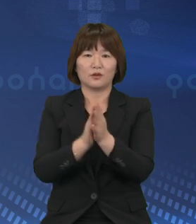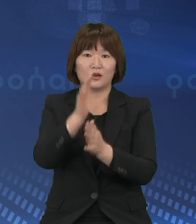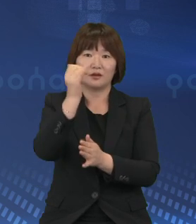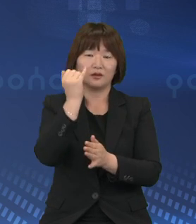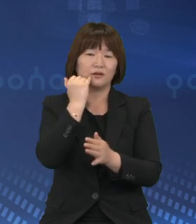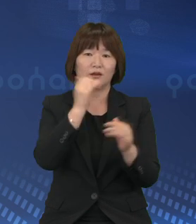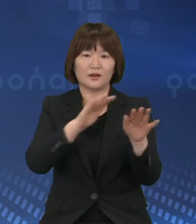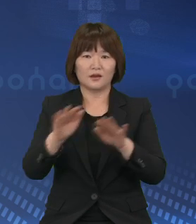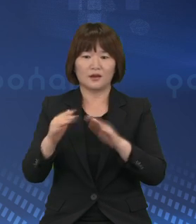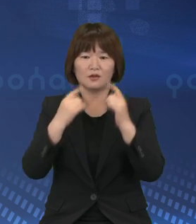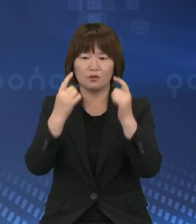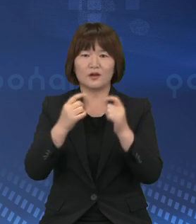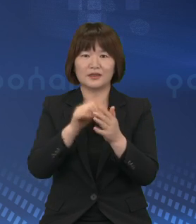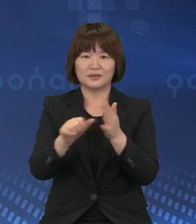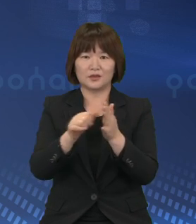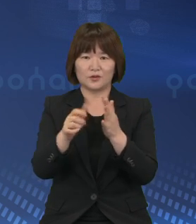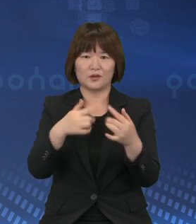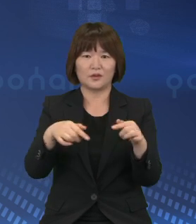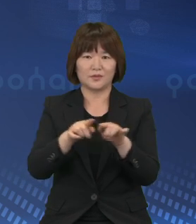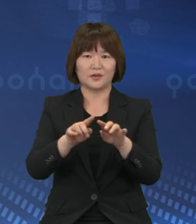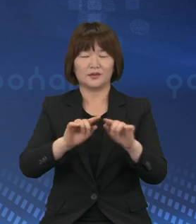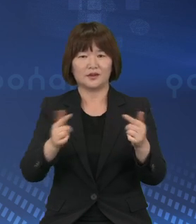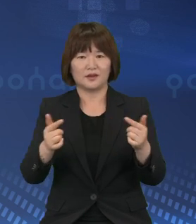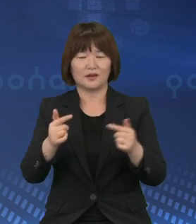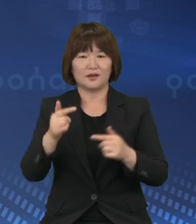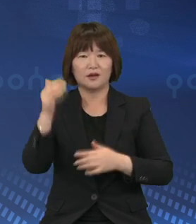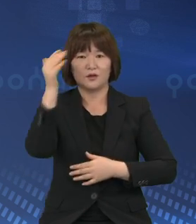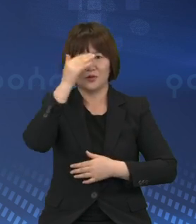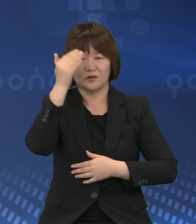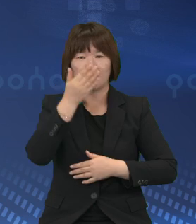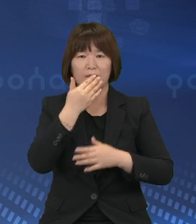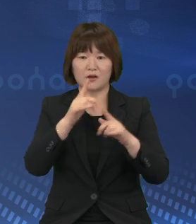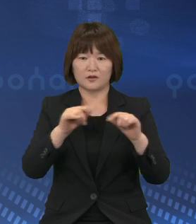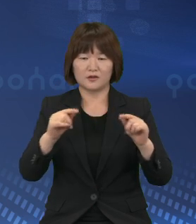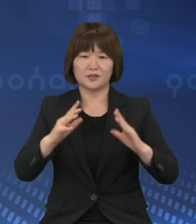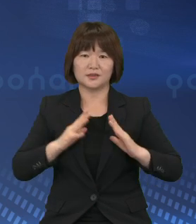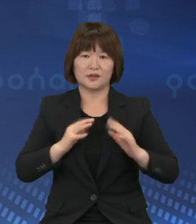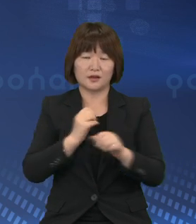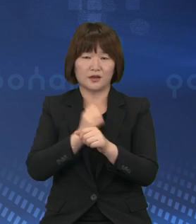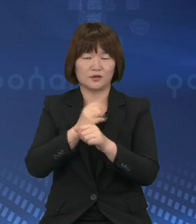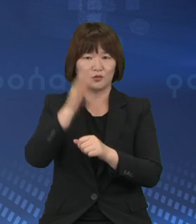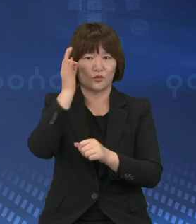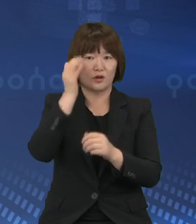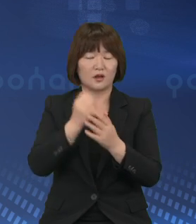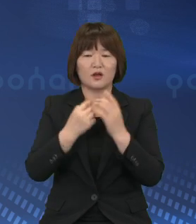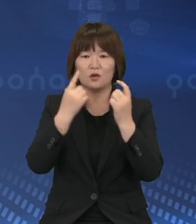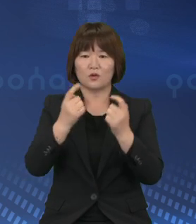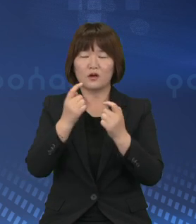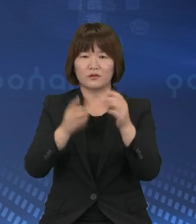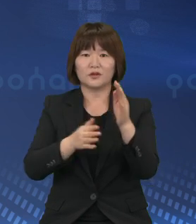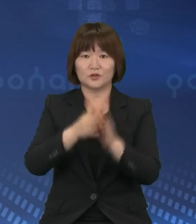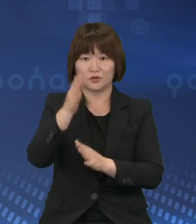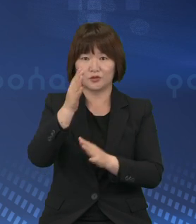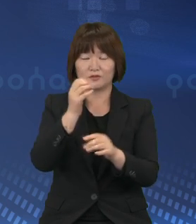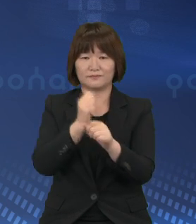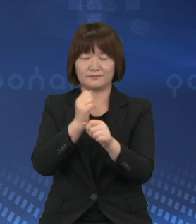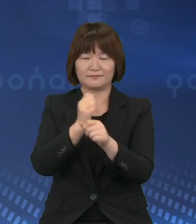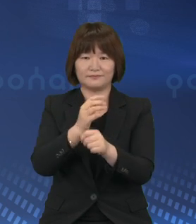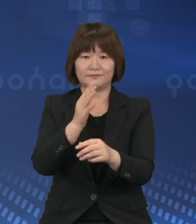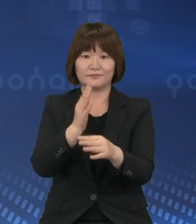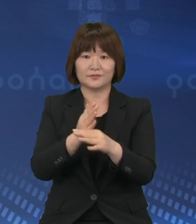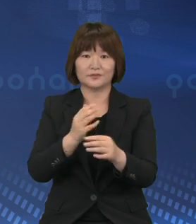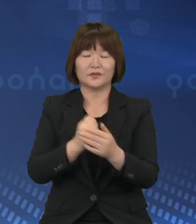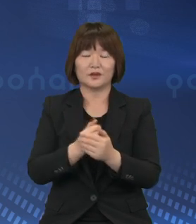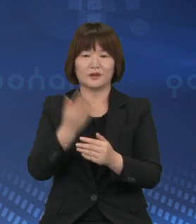화려한 해양 관광 자원과 더불어 다채로운 볼거리와 먹거리를 자랑하는 포항, 관광도시로서의 보폭을 넓혀가고